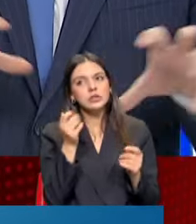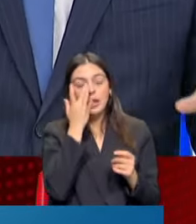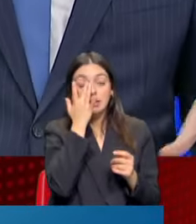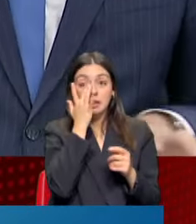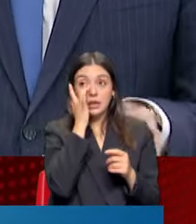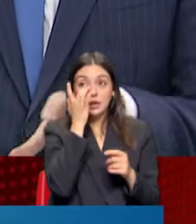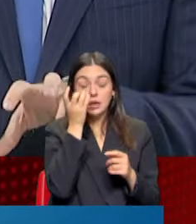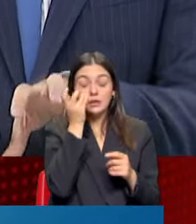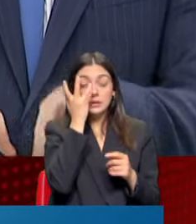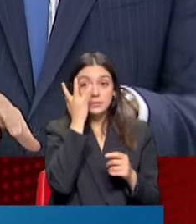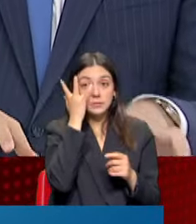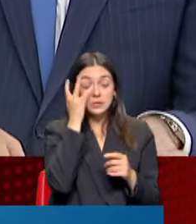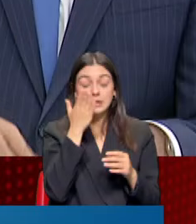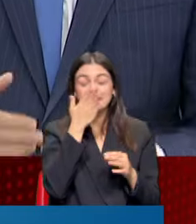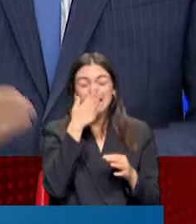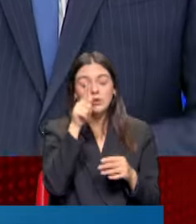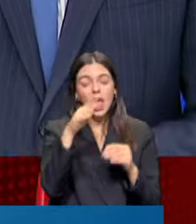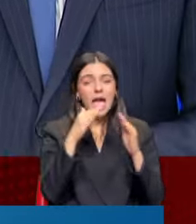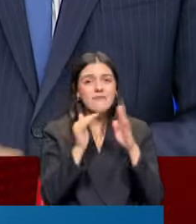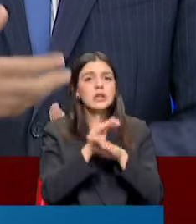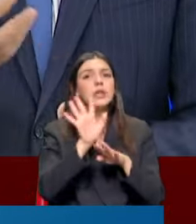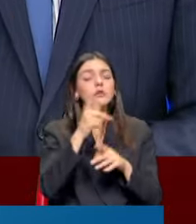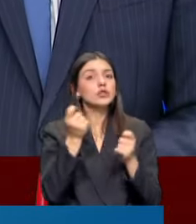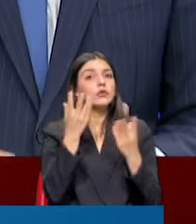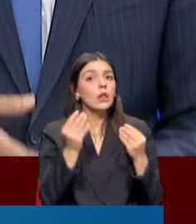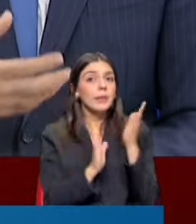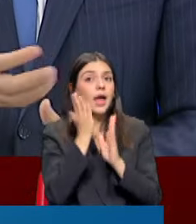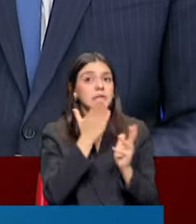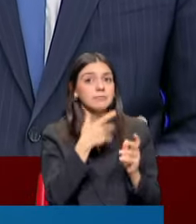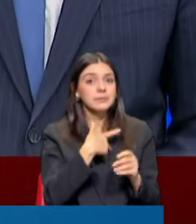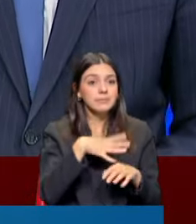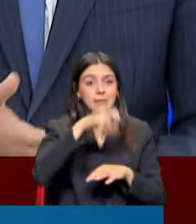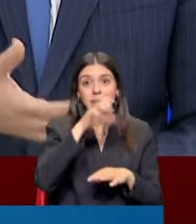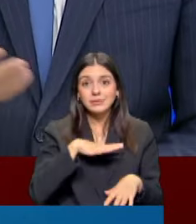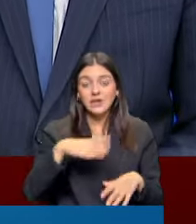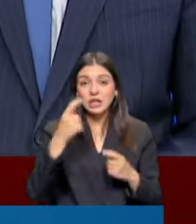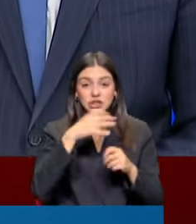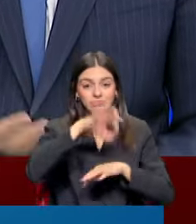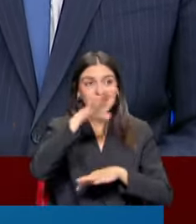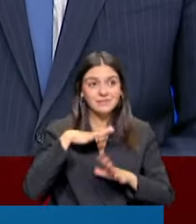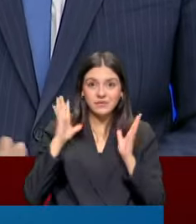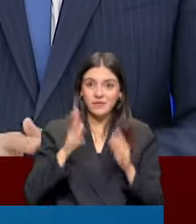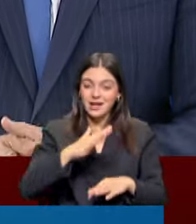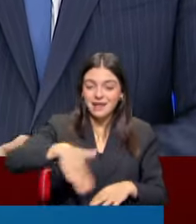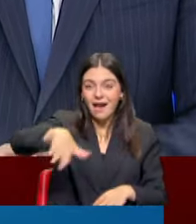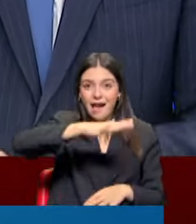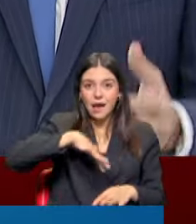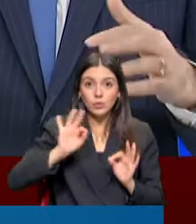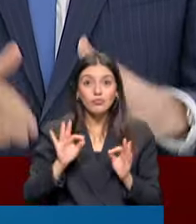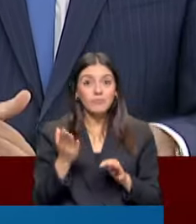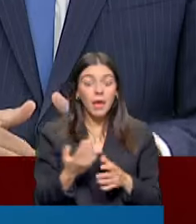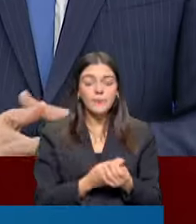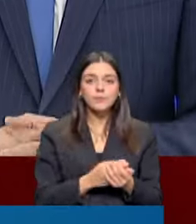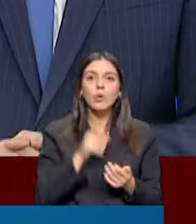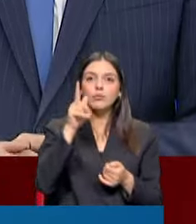Sadece orada evinin olmasına gerek yok. Çalışıyor da olabilir. Bizim hareketli bir merkezimiz var. İş merkezleri yoğun durumda.